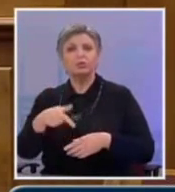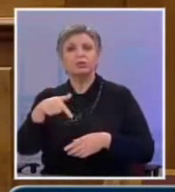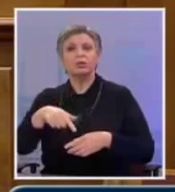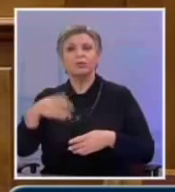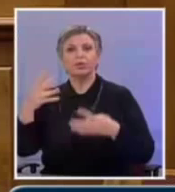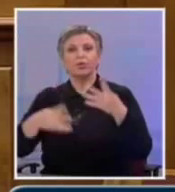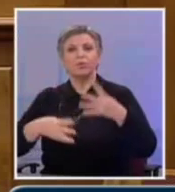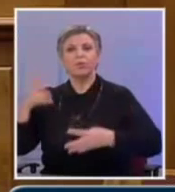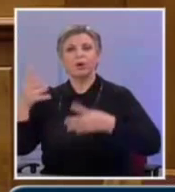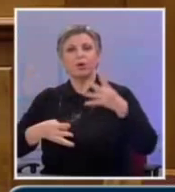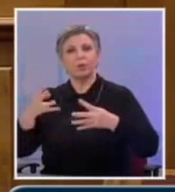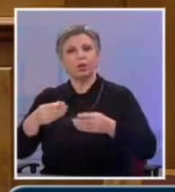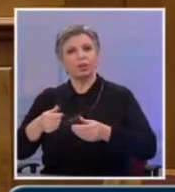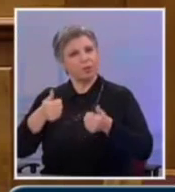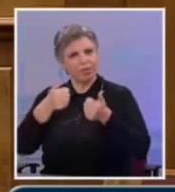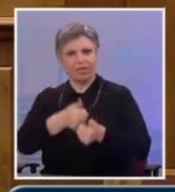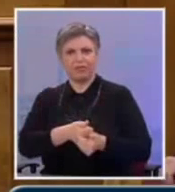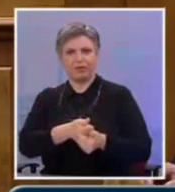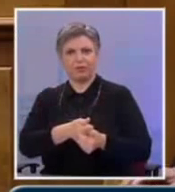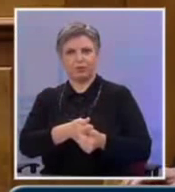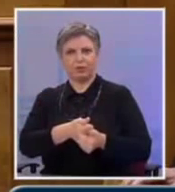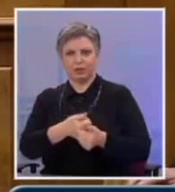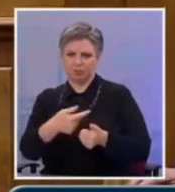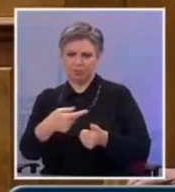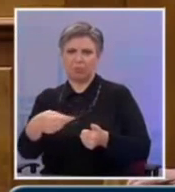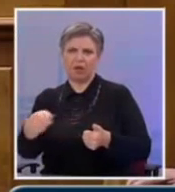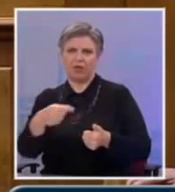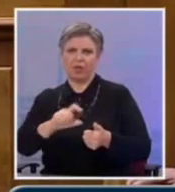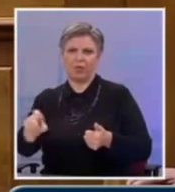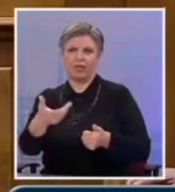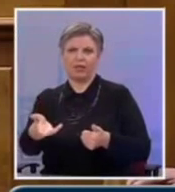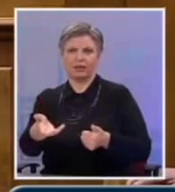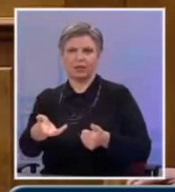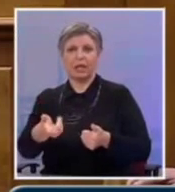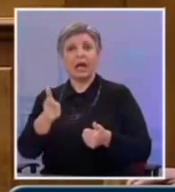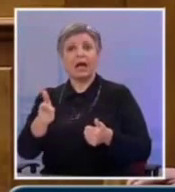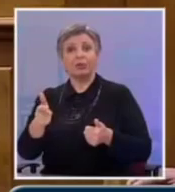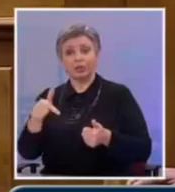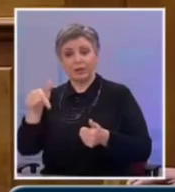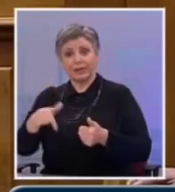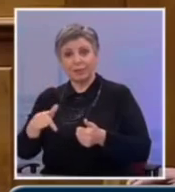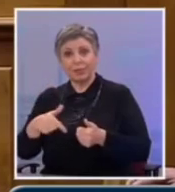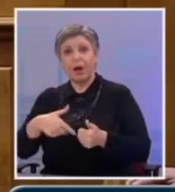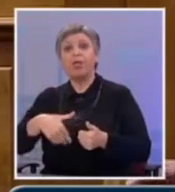εφαρμόσει σε λίγες βδομάδες από σήμερα υπερψηφίζοντας τον προέδρο της δημοκρατίας